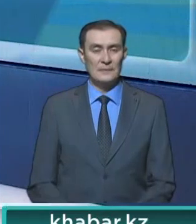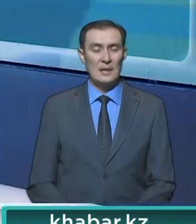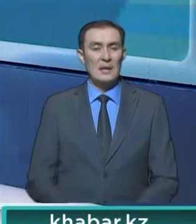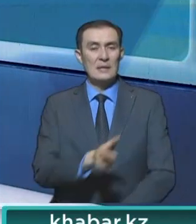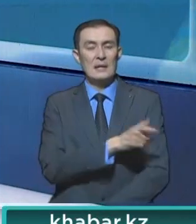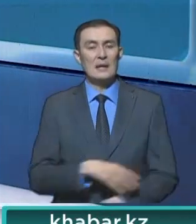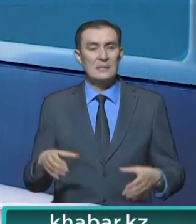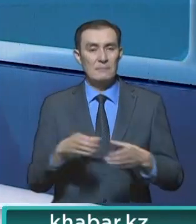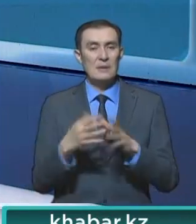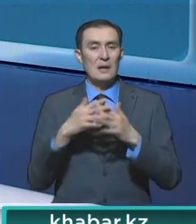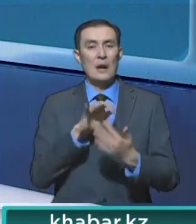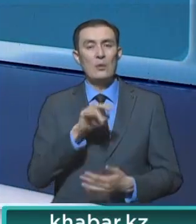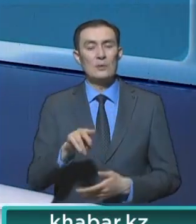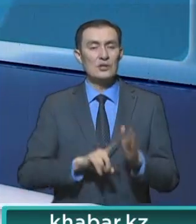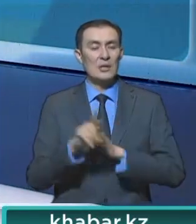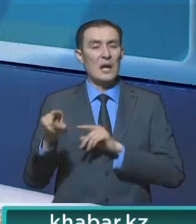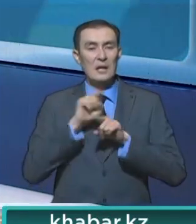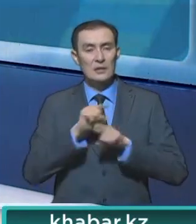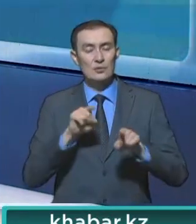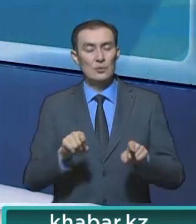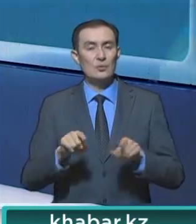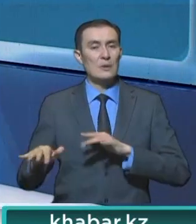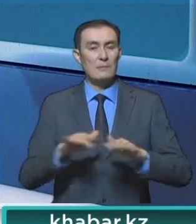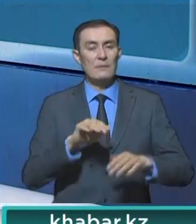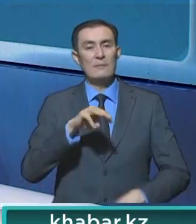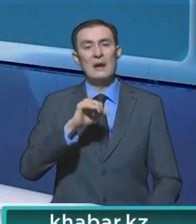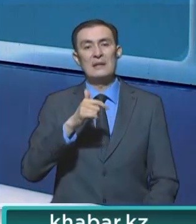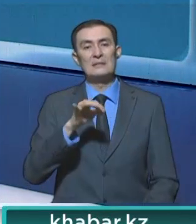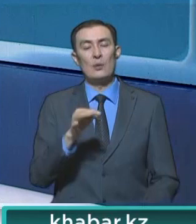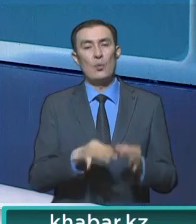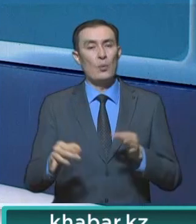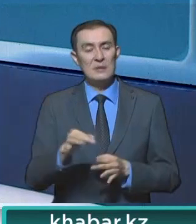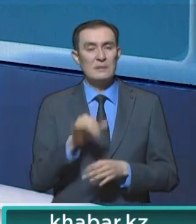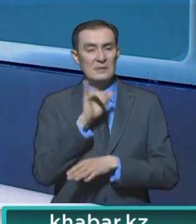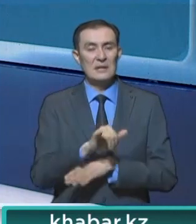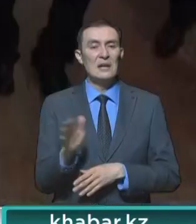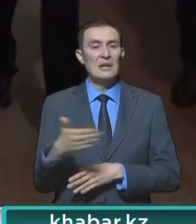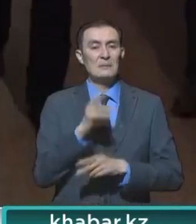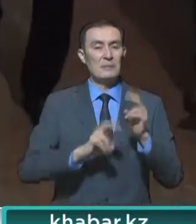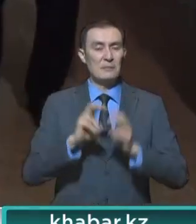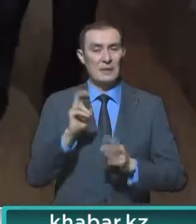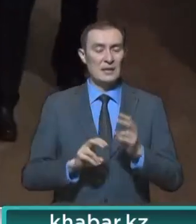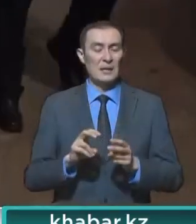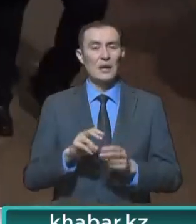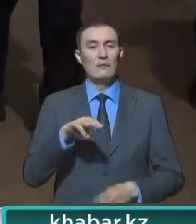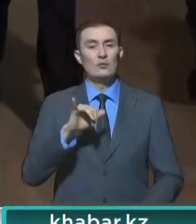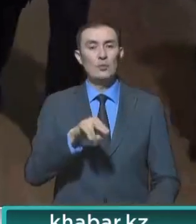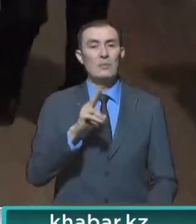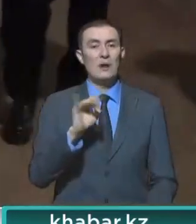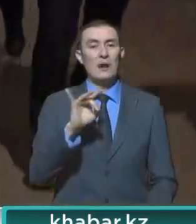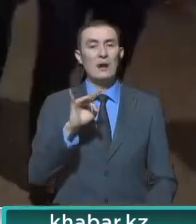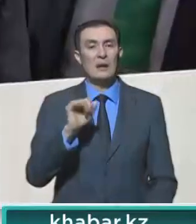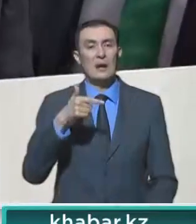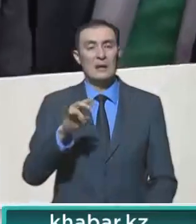Делегация партии АУЛ начала агитационную кампанию в Мангыстауской области. Сегодня кандидаты в депутаты посетили рыбное предприятие в Туп-Караганском районе,